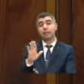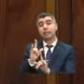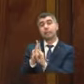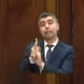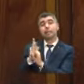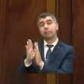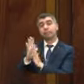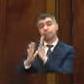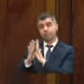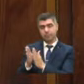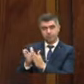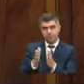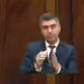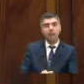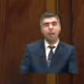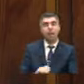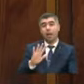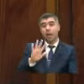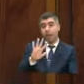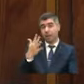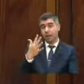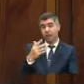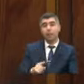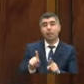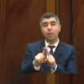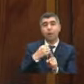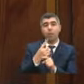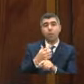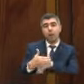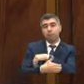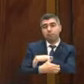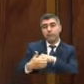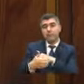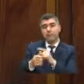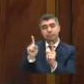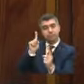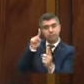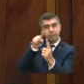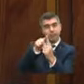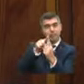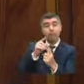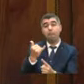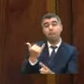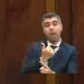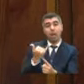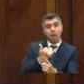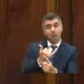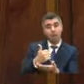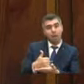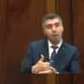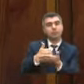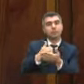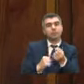خامسا تحسين استهداف المواطنين في وضعيه هشاشه والتطوير التدريجي للمساعدات